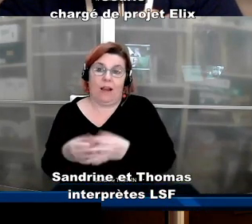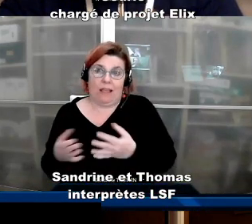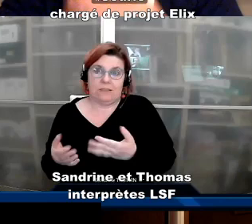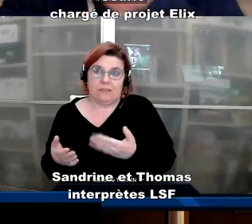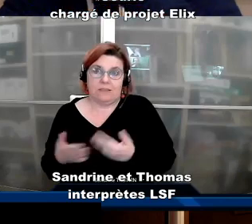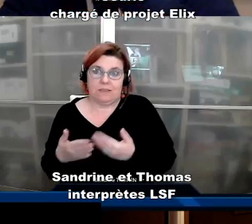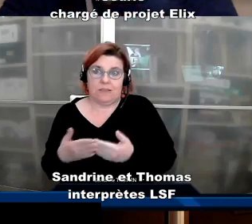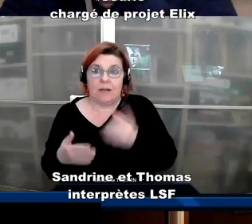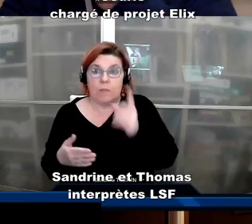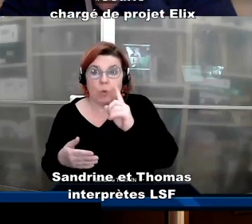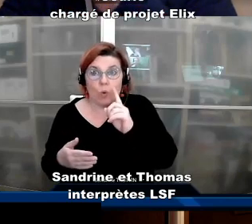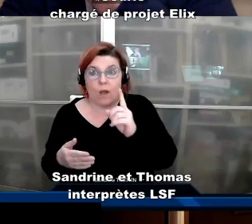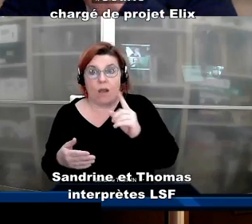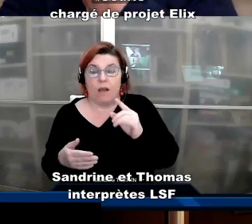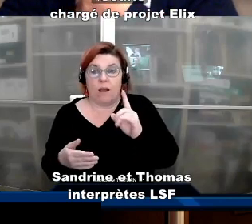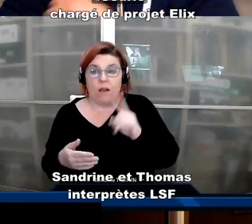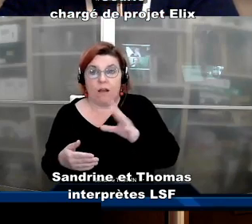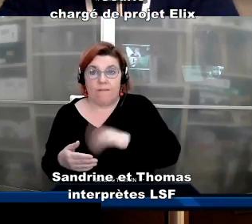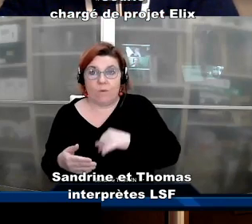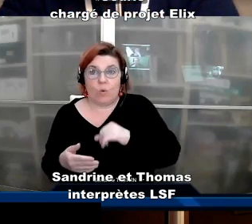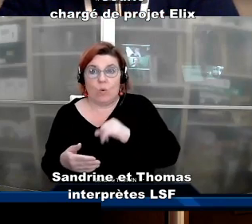c'est du temps d'un ingénieur,